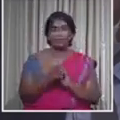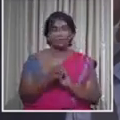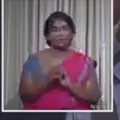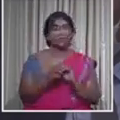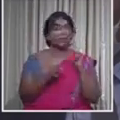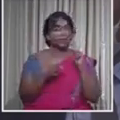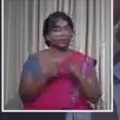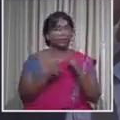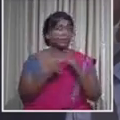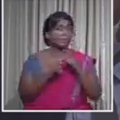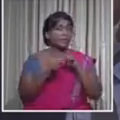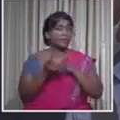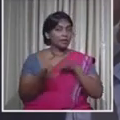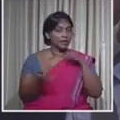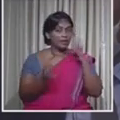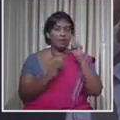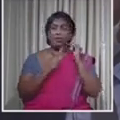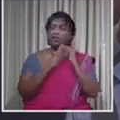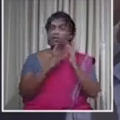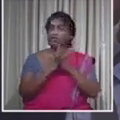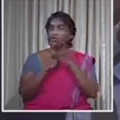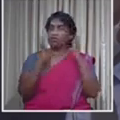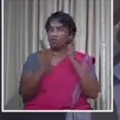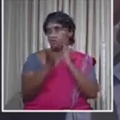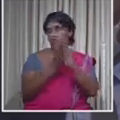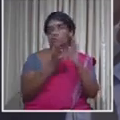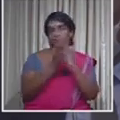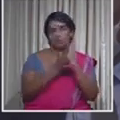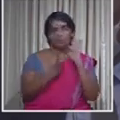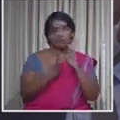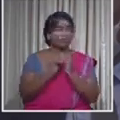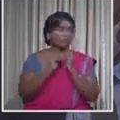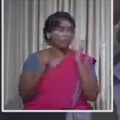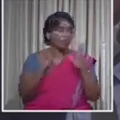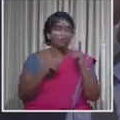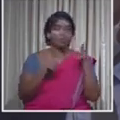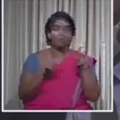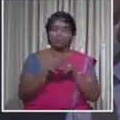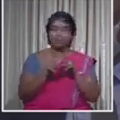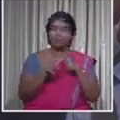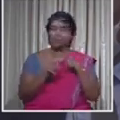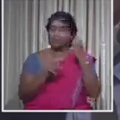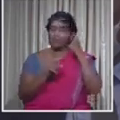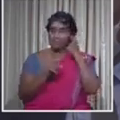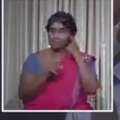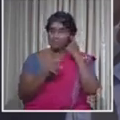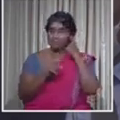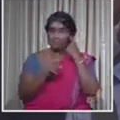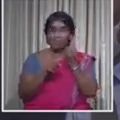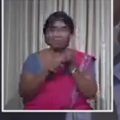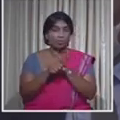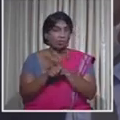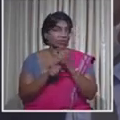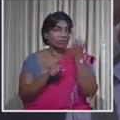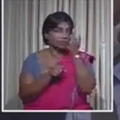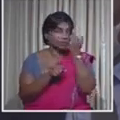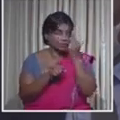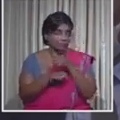අද ප්‍රාදේශීය ලේකම් කාර්යාලවලින් විශාල සේවයක් වෙනවා. විශේෂයෙන්ම අපි දන්නවා කෝවිඩ් වසංගතයේ